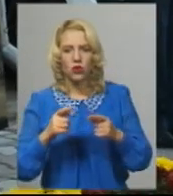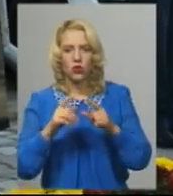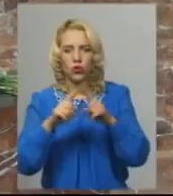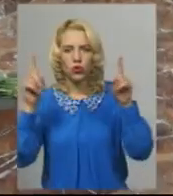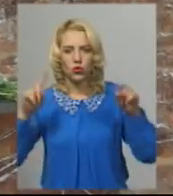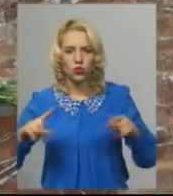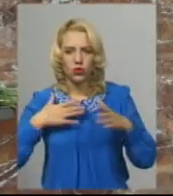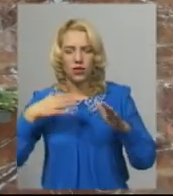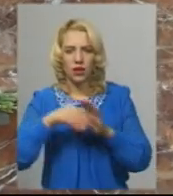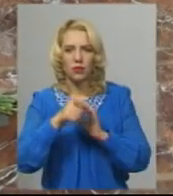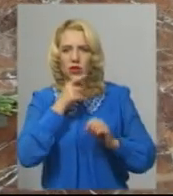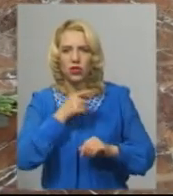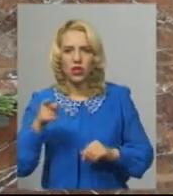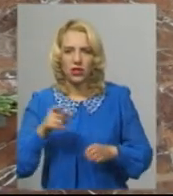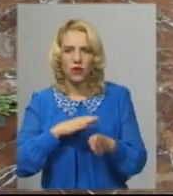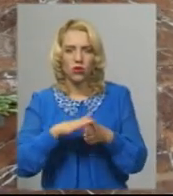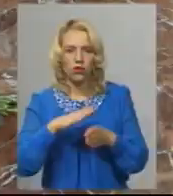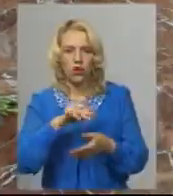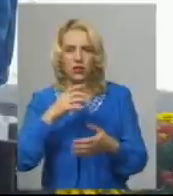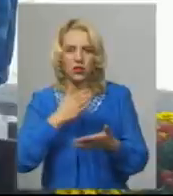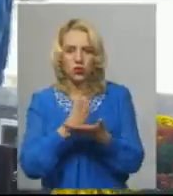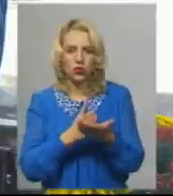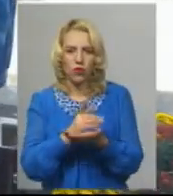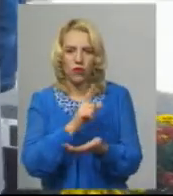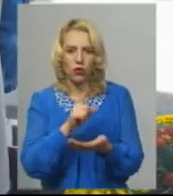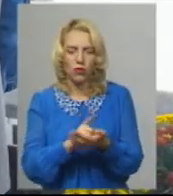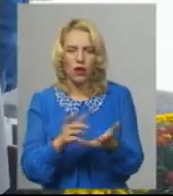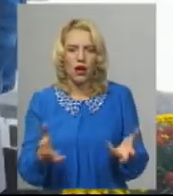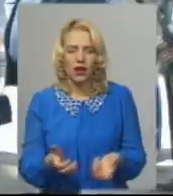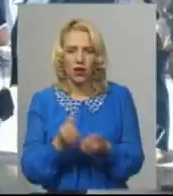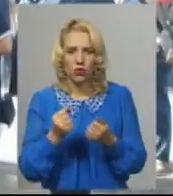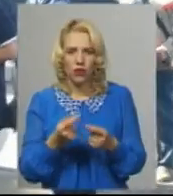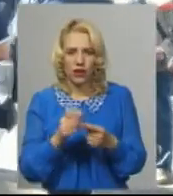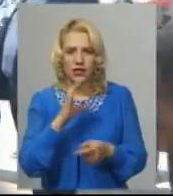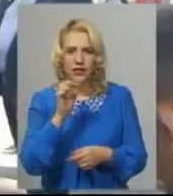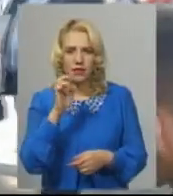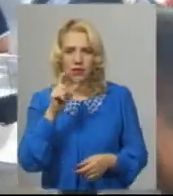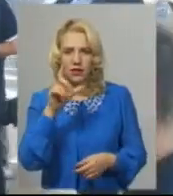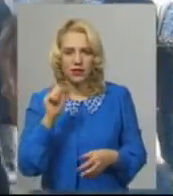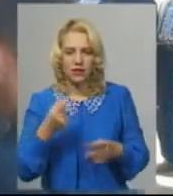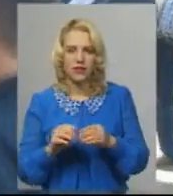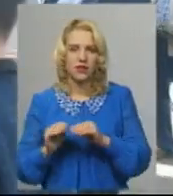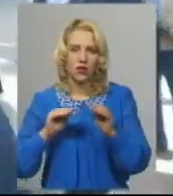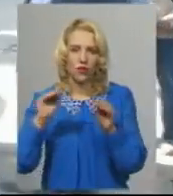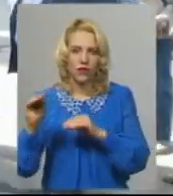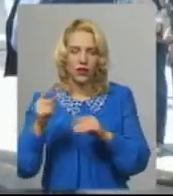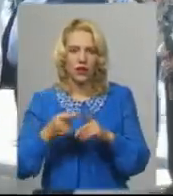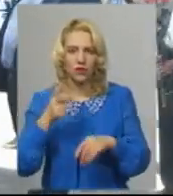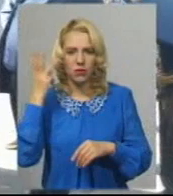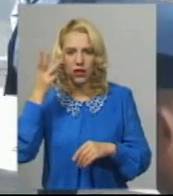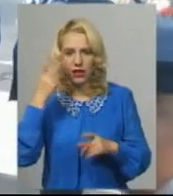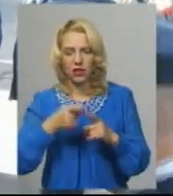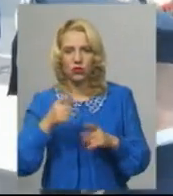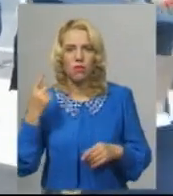службових обов'язків рятувальнику Петру Сибізі відкрили сьогодні у Хмельницькому. Встановили її на фасаді першої державної